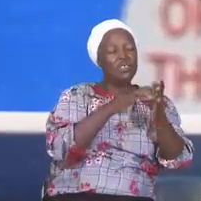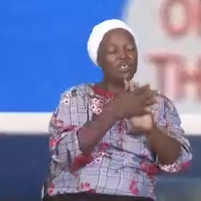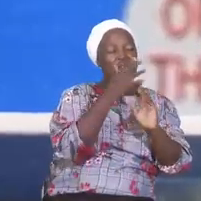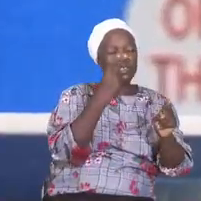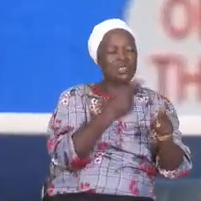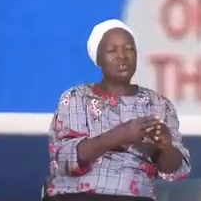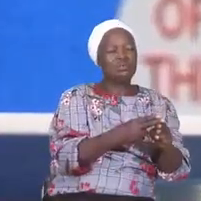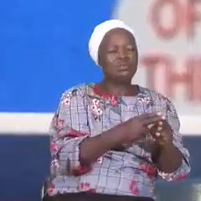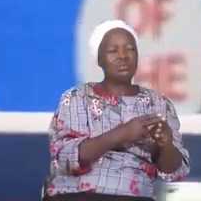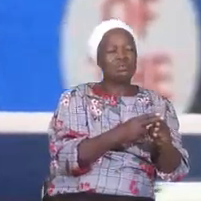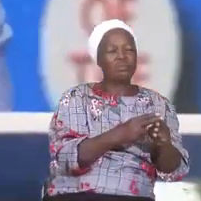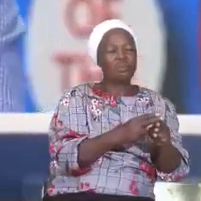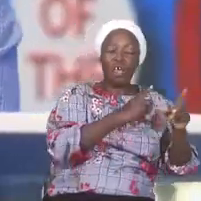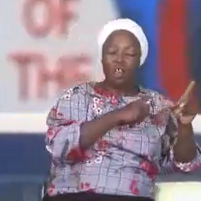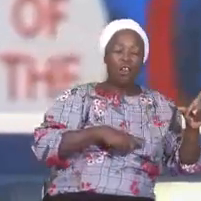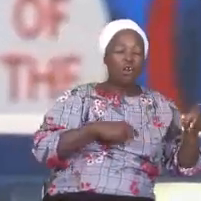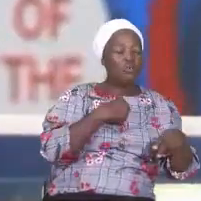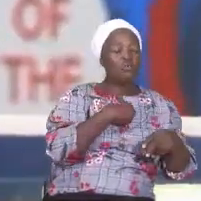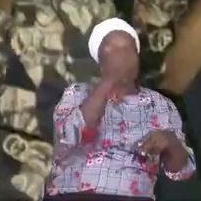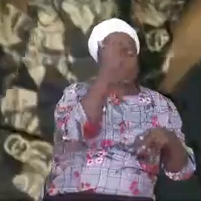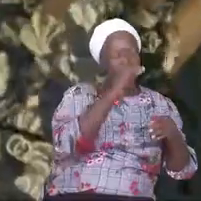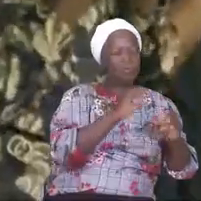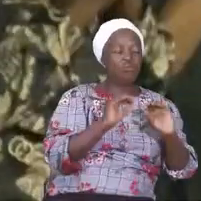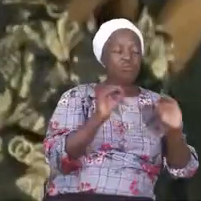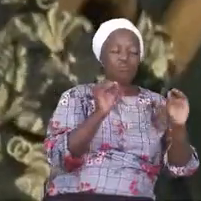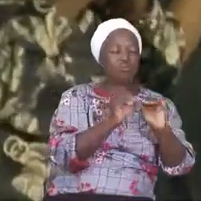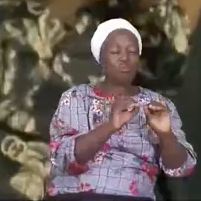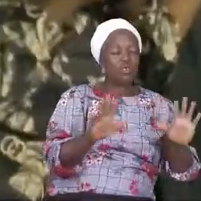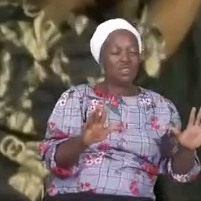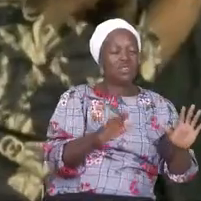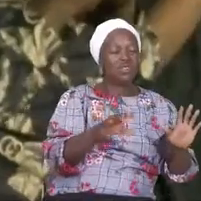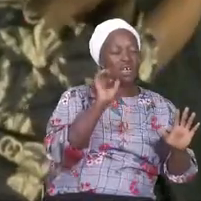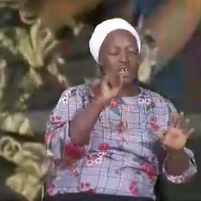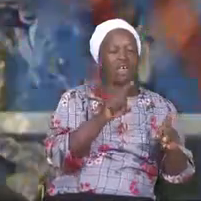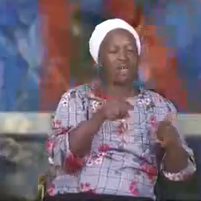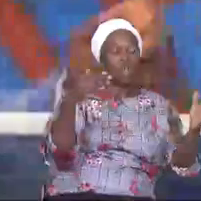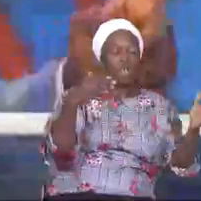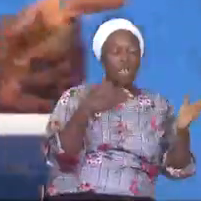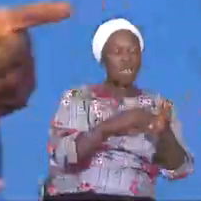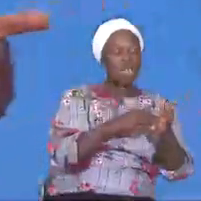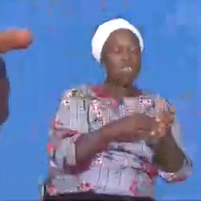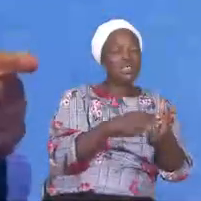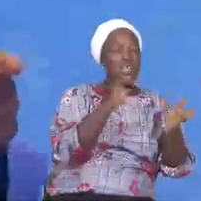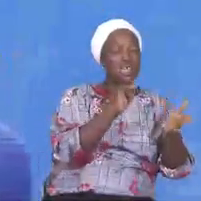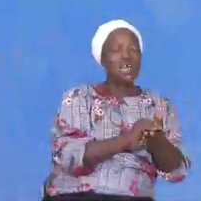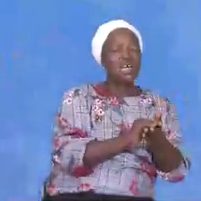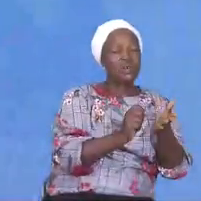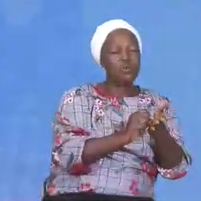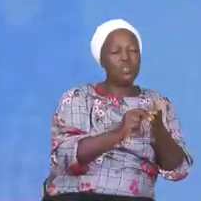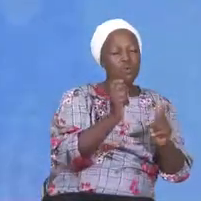écrite, sur chaque vie, au nom de Jésus. Seigneur, nous savons que